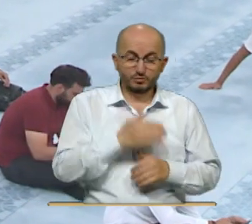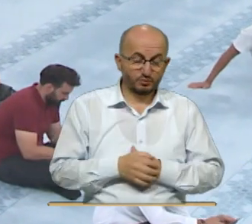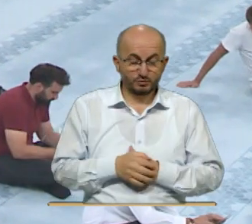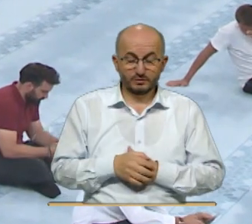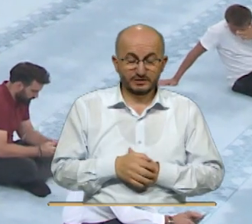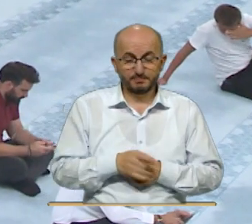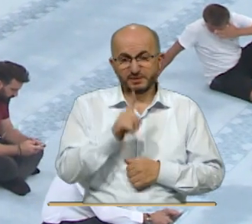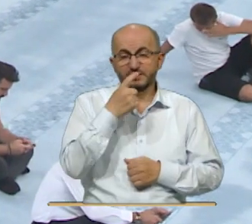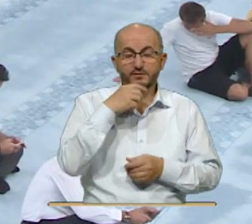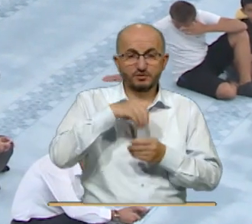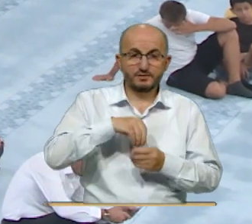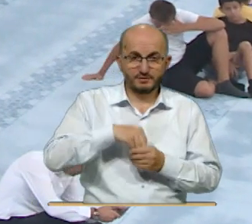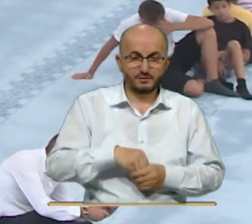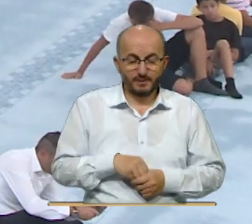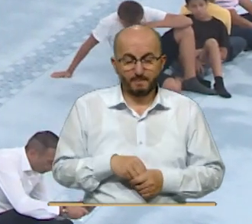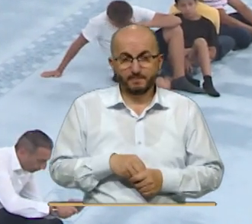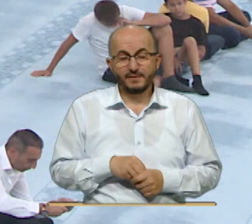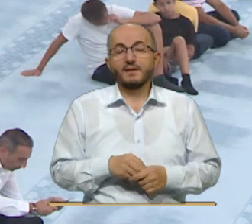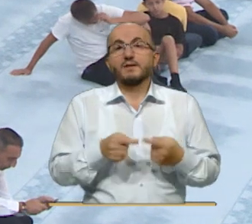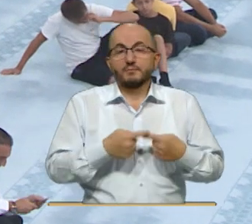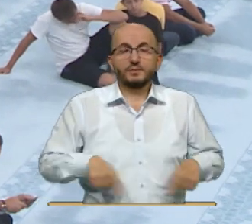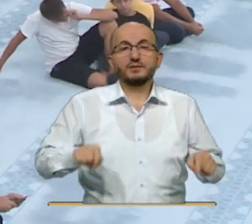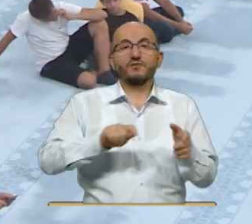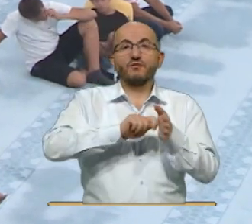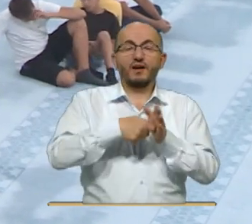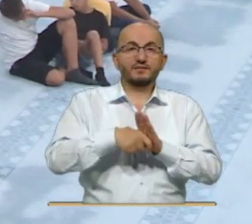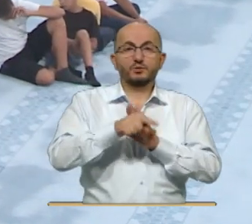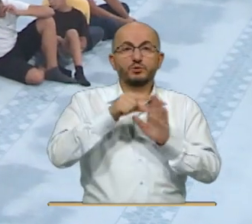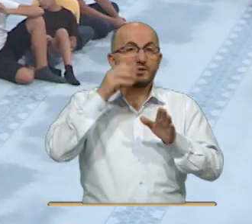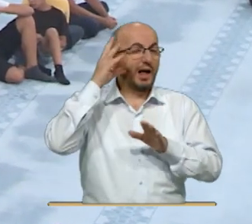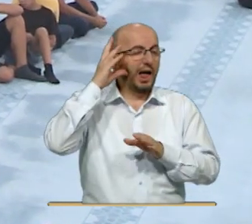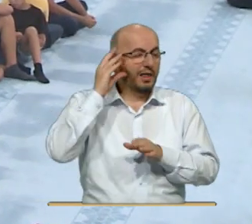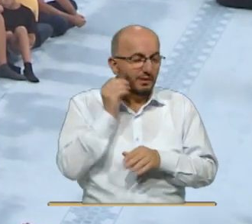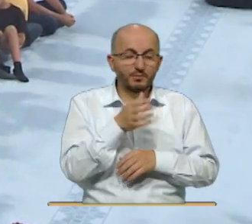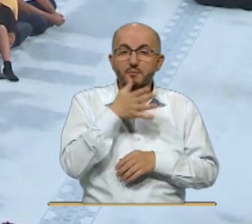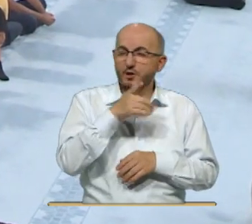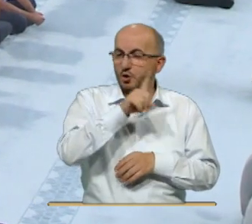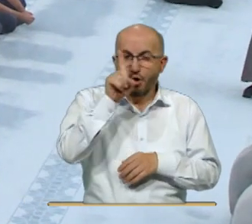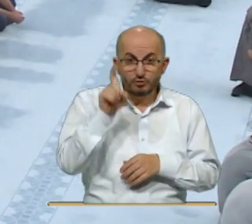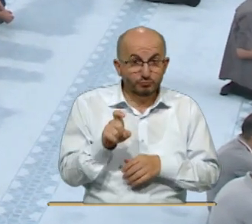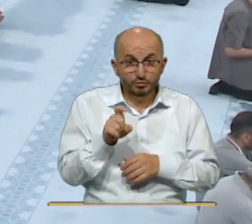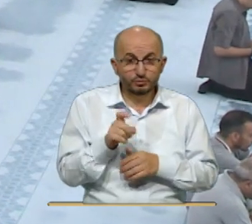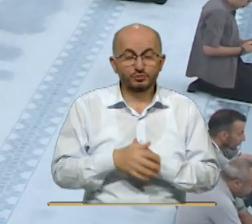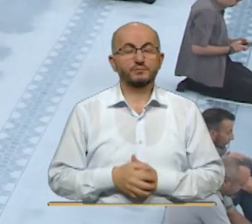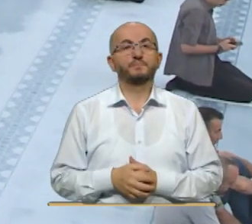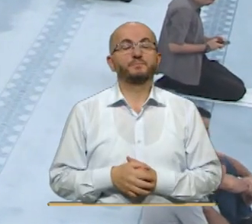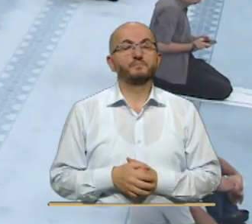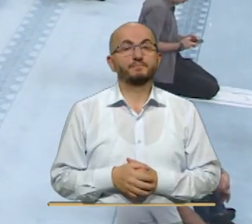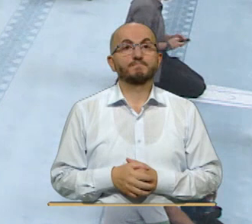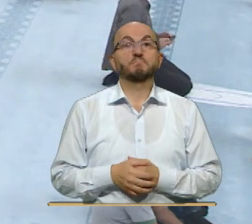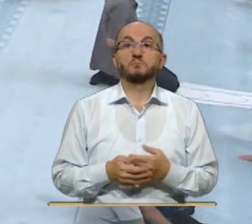14.600 defa yılda. Peki biz Fatiha'nın manasını anlama noktasında neleri yaptık?